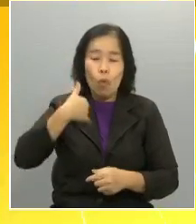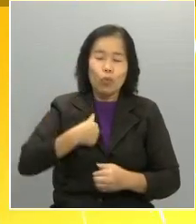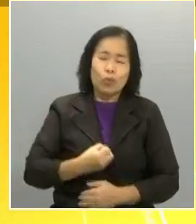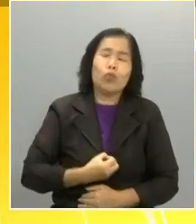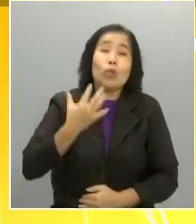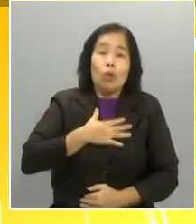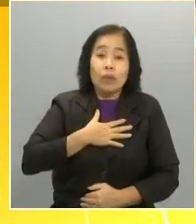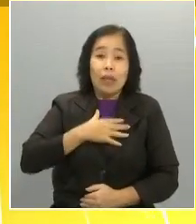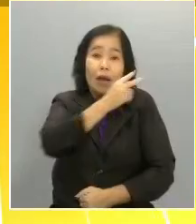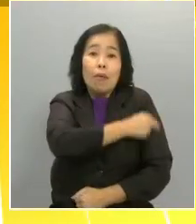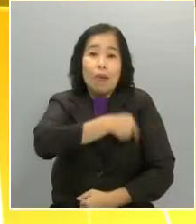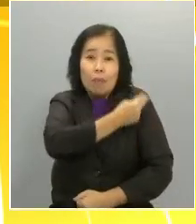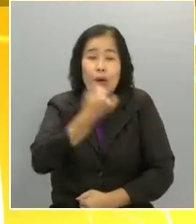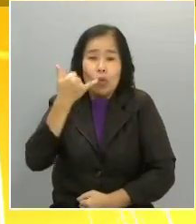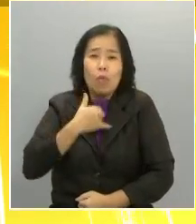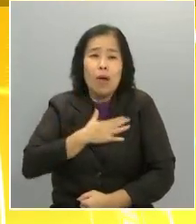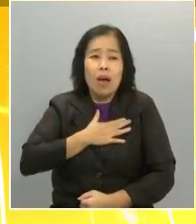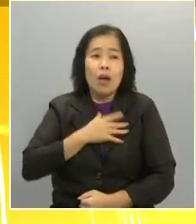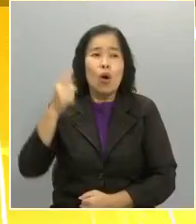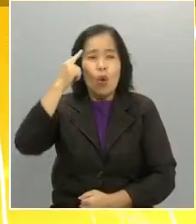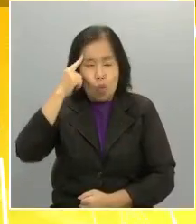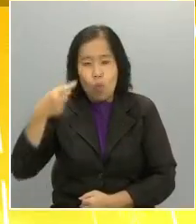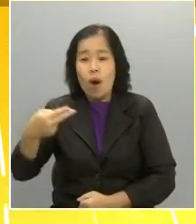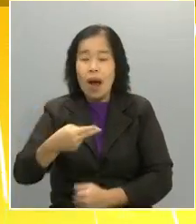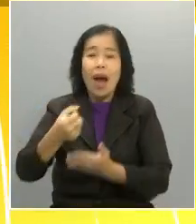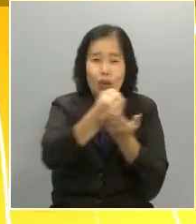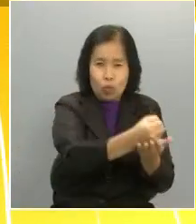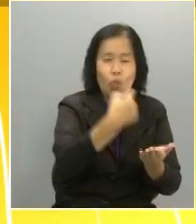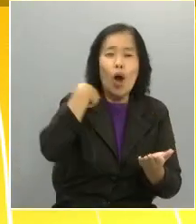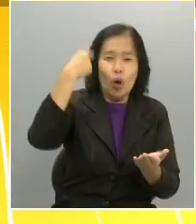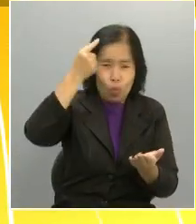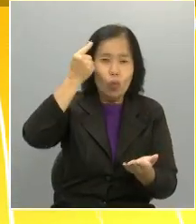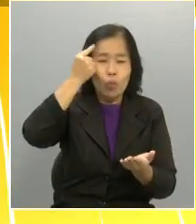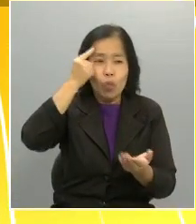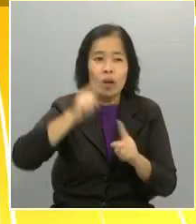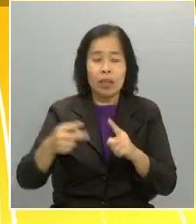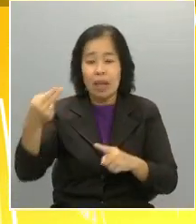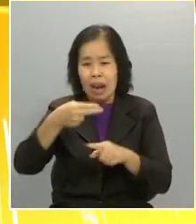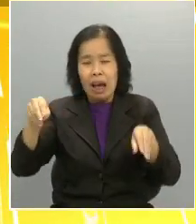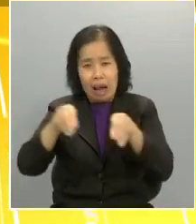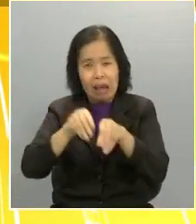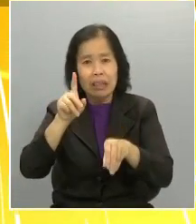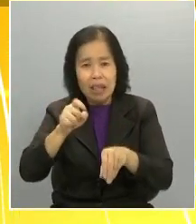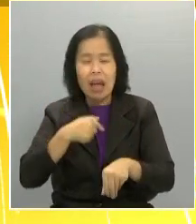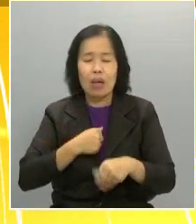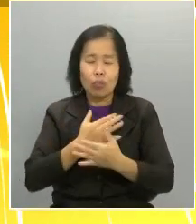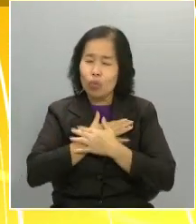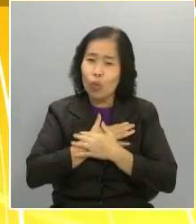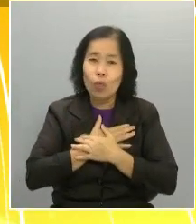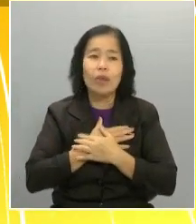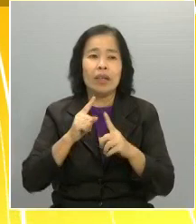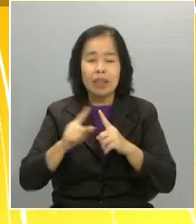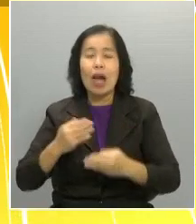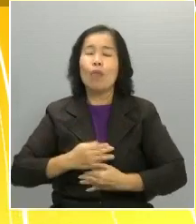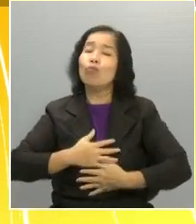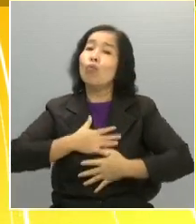ากเลยคือรู้ว่าหลานไปช่วยแต่เฮ้ยอีกมุมนึงหลานเกือบตายเลยนะในงานนี้แต่ก็ภูมิใจในตัวหลานม